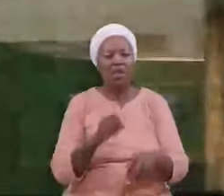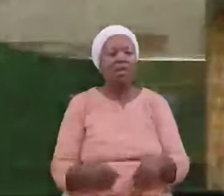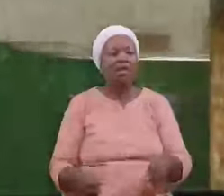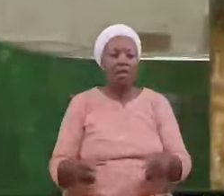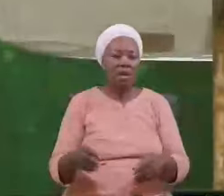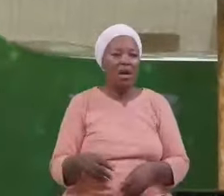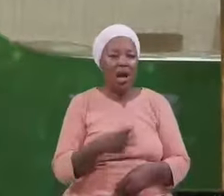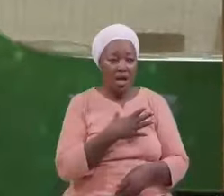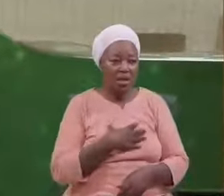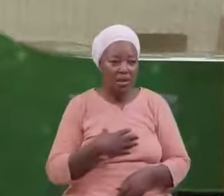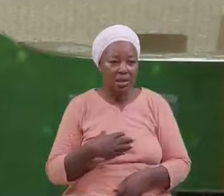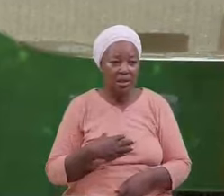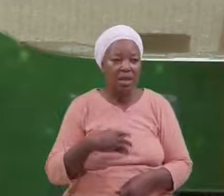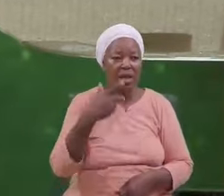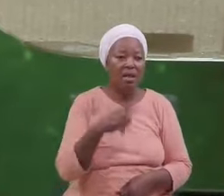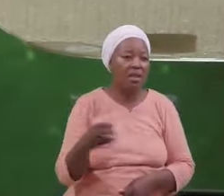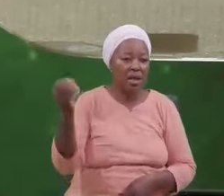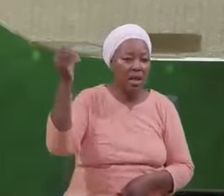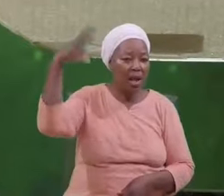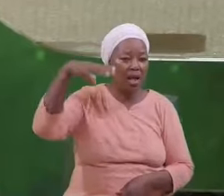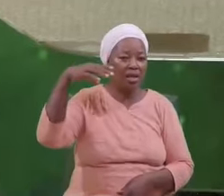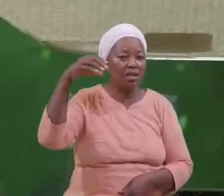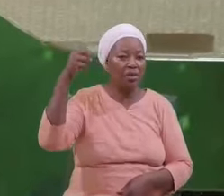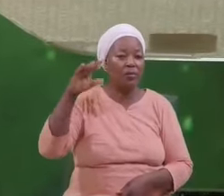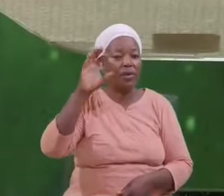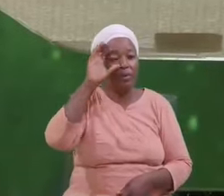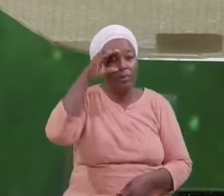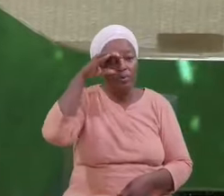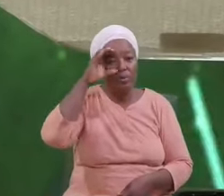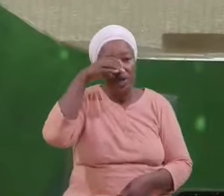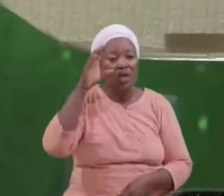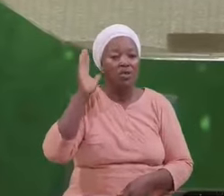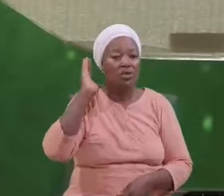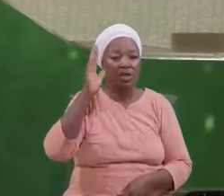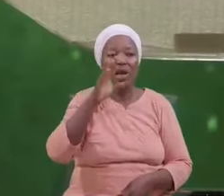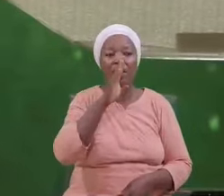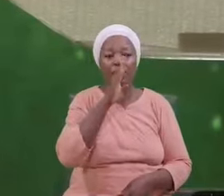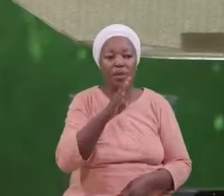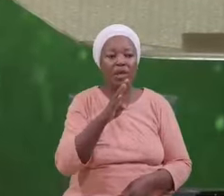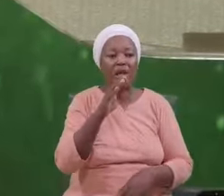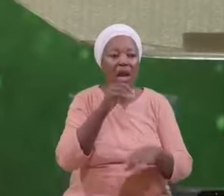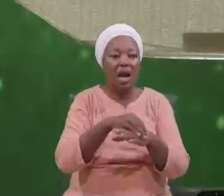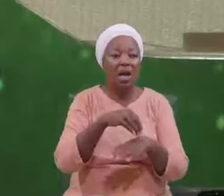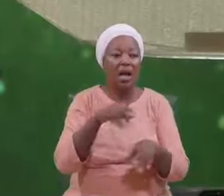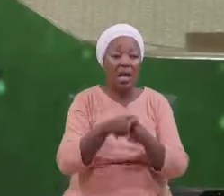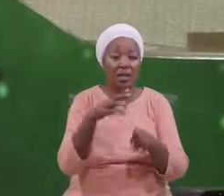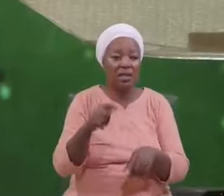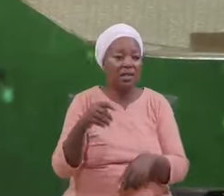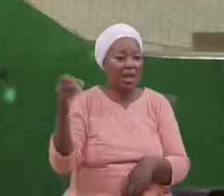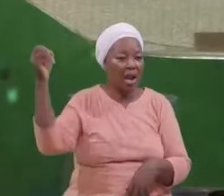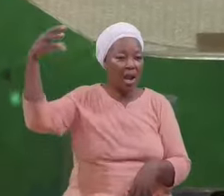La lumière de la lune sera comme la lumière du soleil.